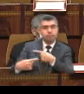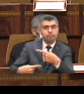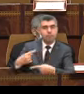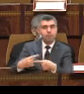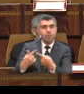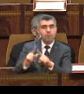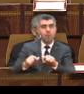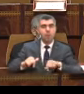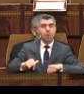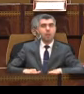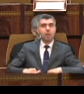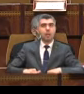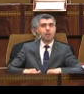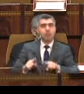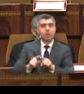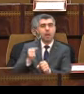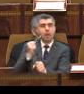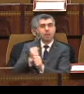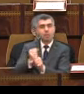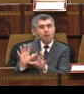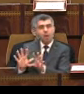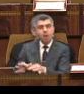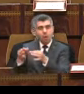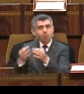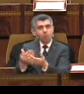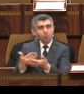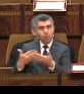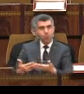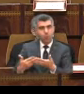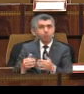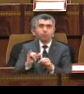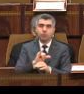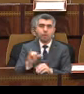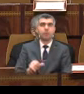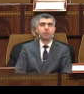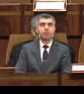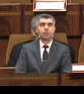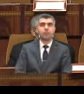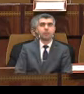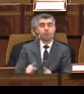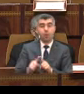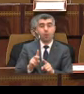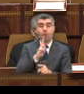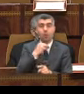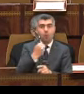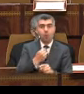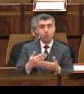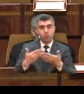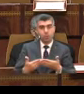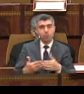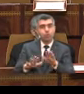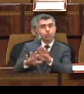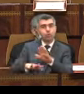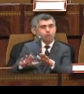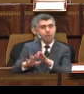هاد الوزاره هذه وما داروش هذوك الحلول اللي اليوم راهم كيقترحوها. سيده الوزيره الحكومه ديالكم اجتماعيه